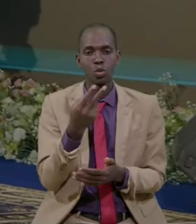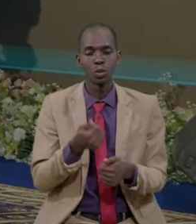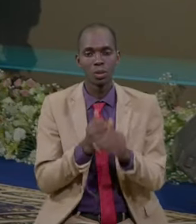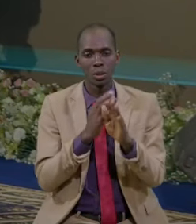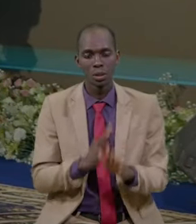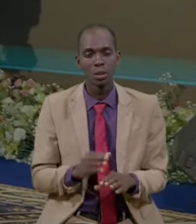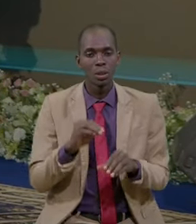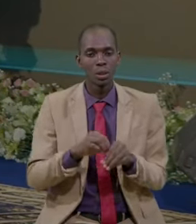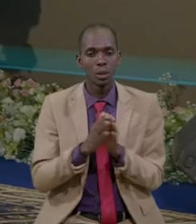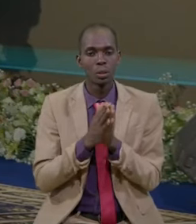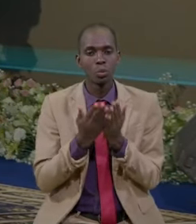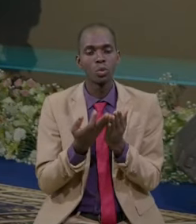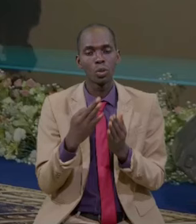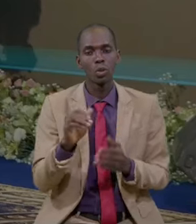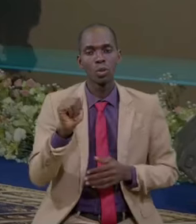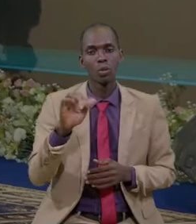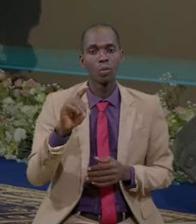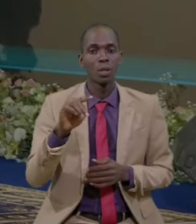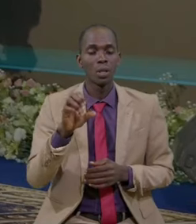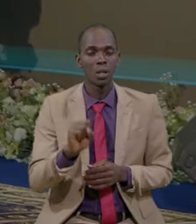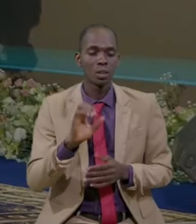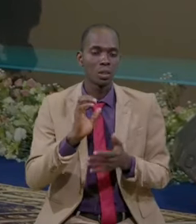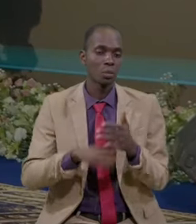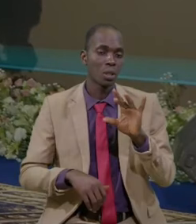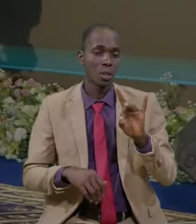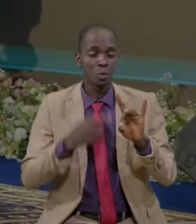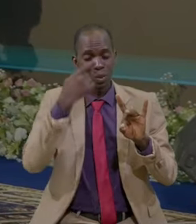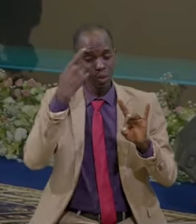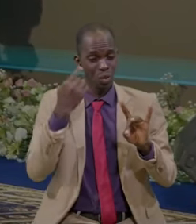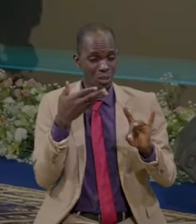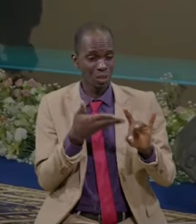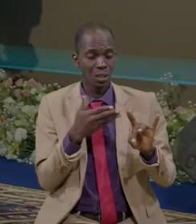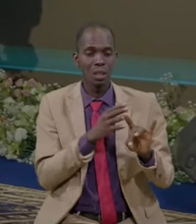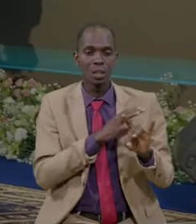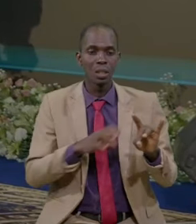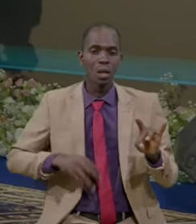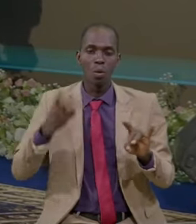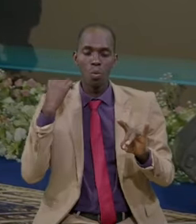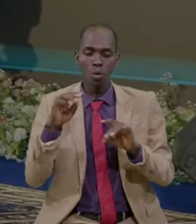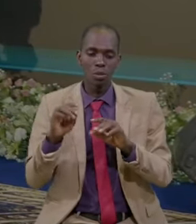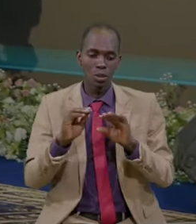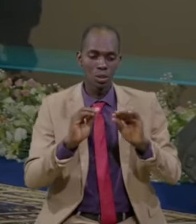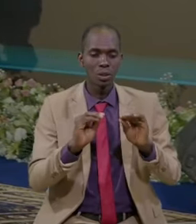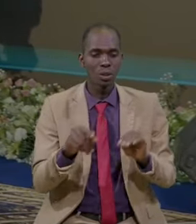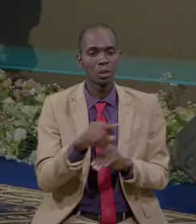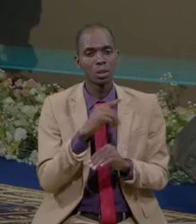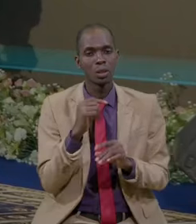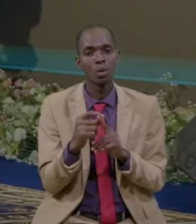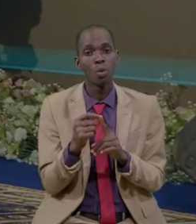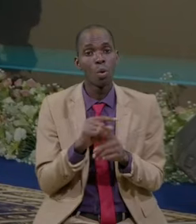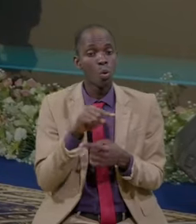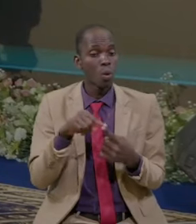parce que maintenant, il voulait leur transmettre l'œuvre. Quand Jésus était